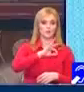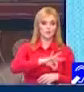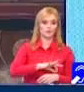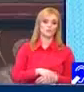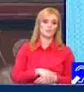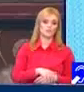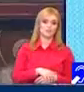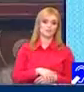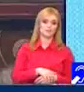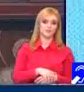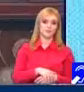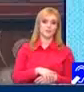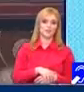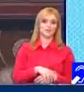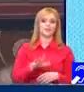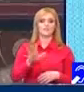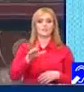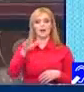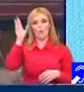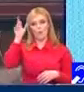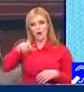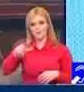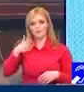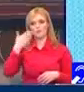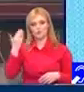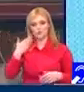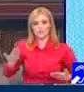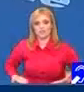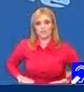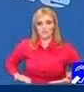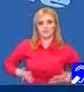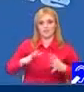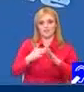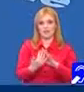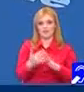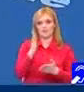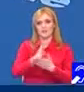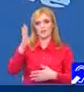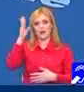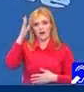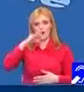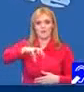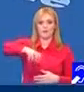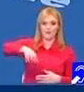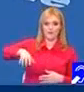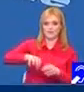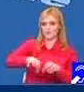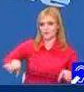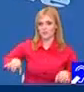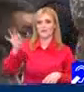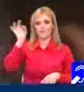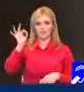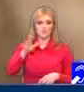la maximum a resurselor disponibile cetățenilor la nivel local. Pe 1 februarie este marcată Ziua Internațională